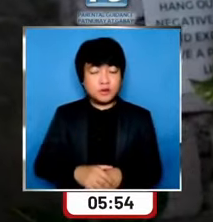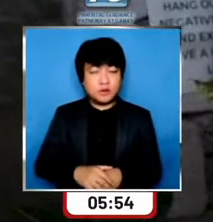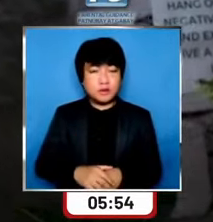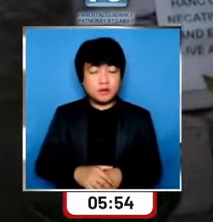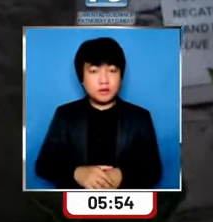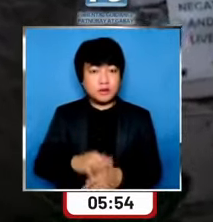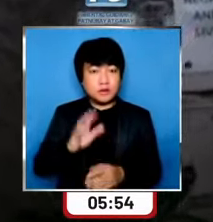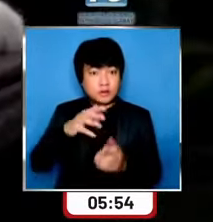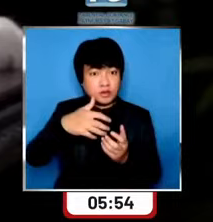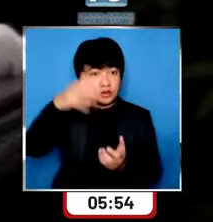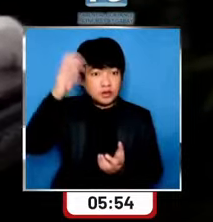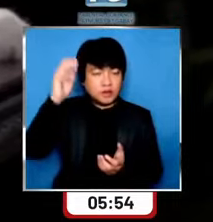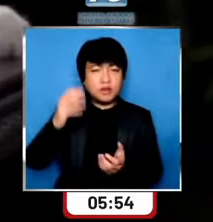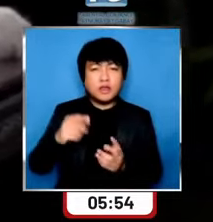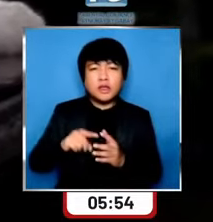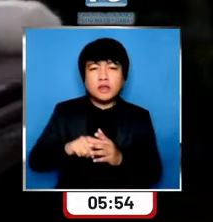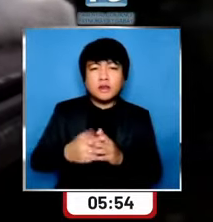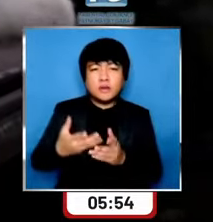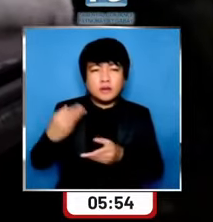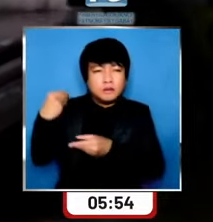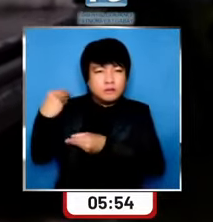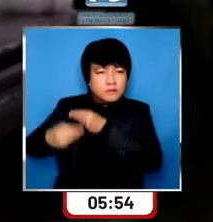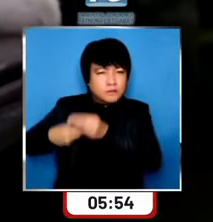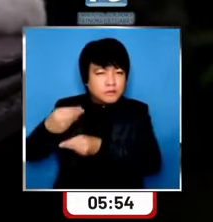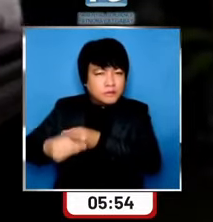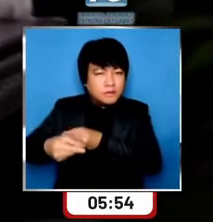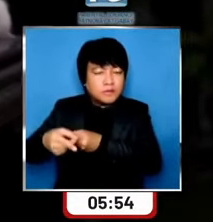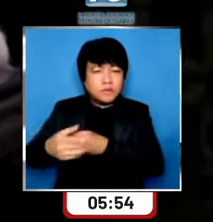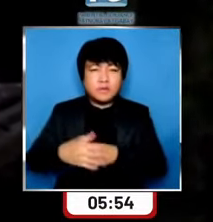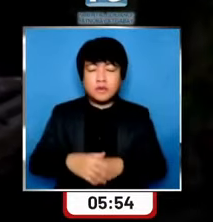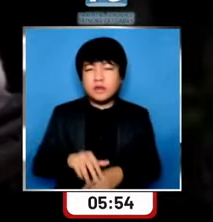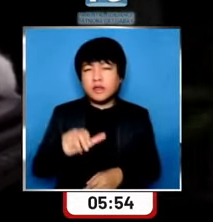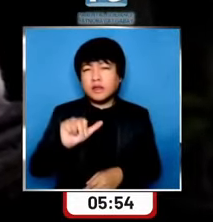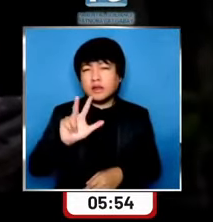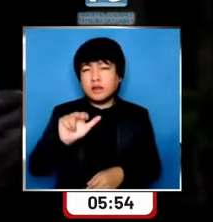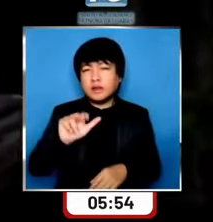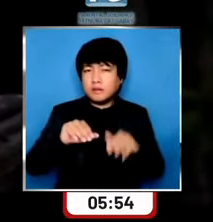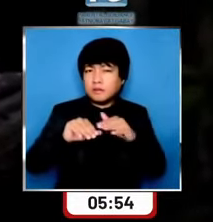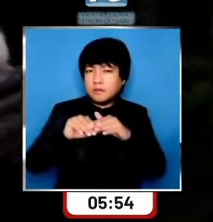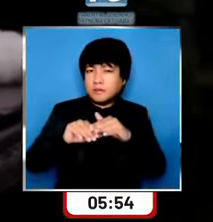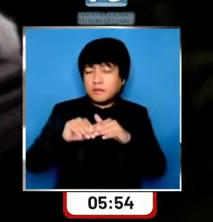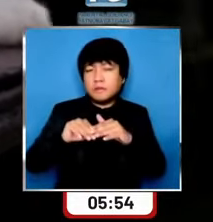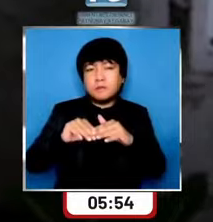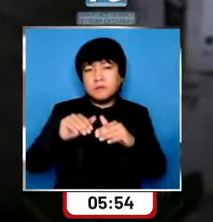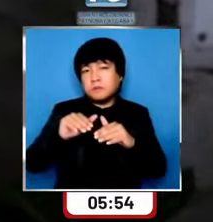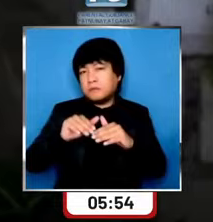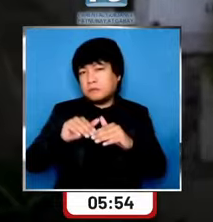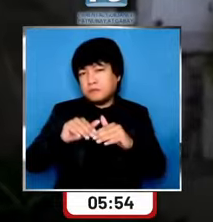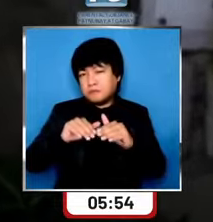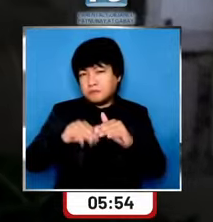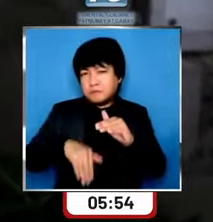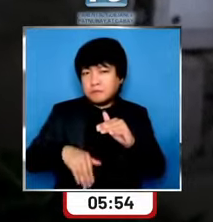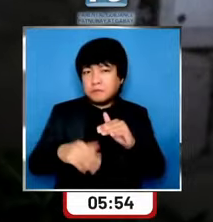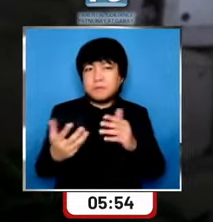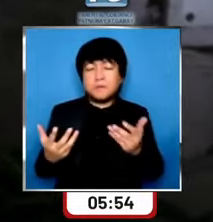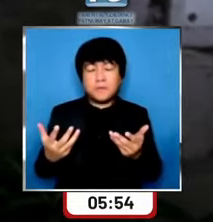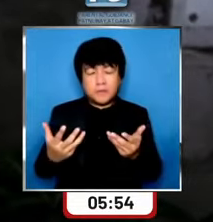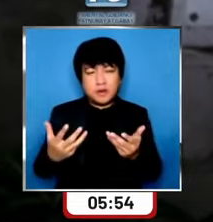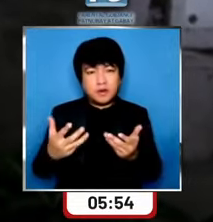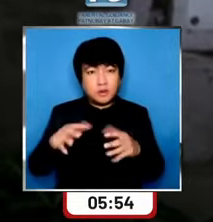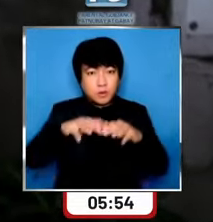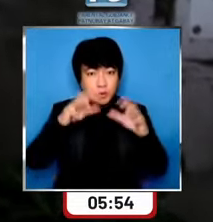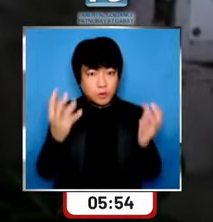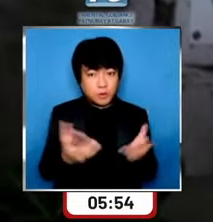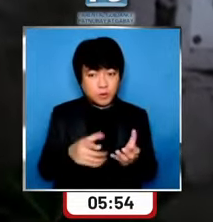genes umano nila ito. Hindi raw bababa sa 13 bilang sa wild ayon sa Global White Lion Protection Trust. Kaya milagro daw na may tuturing